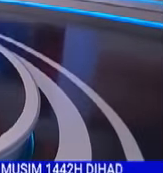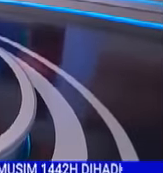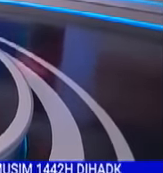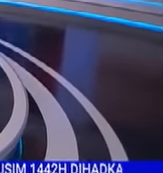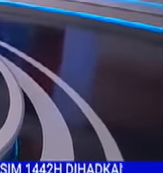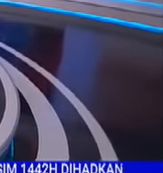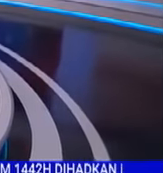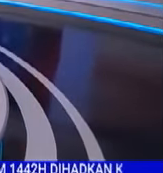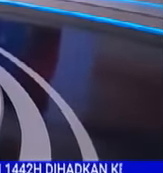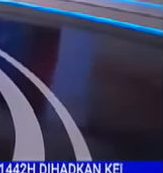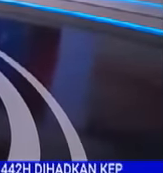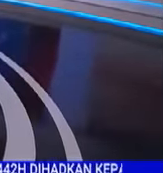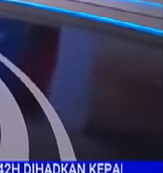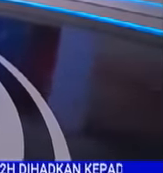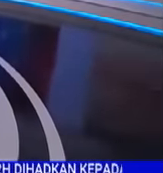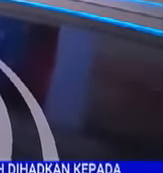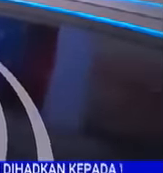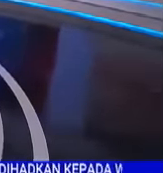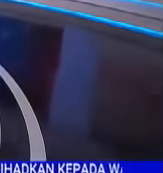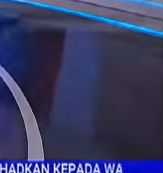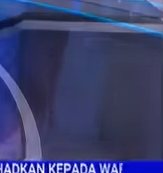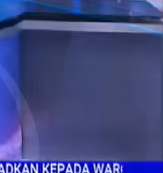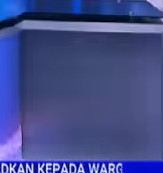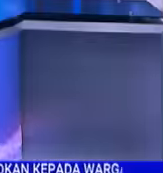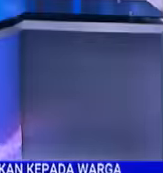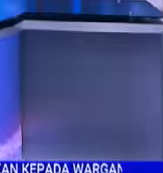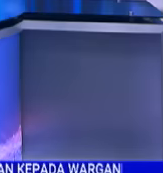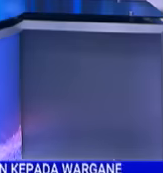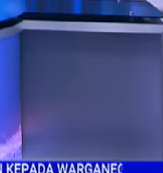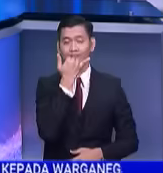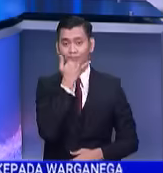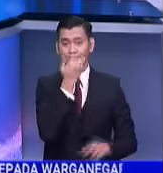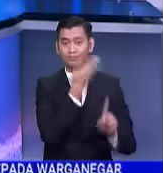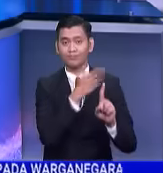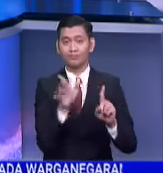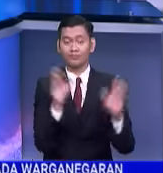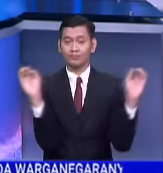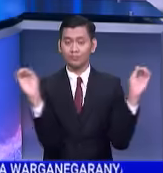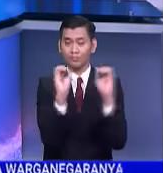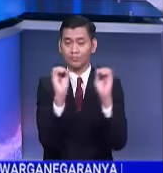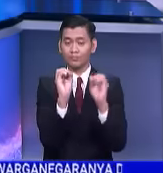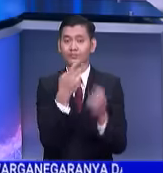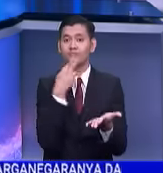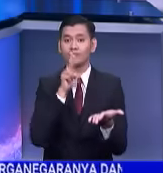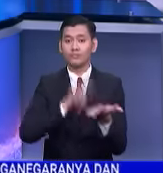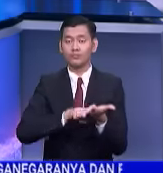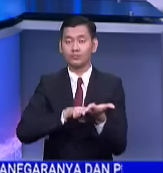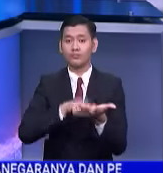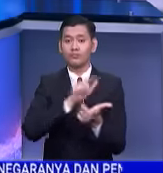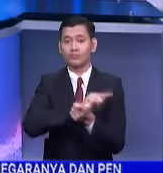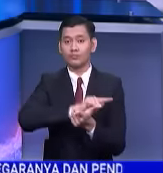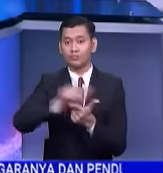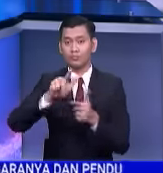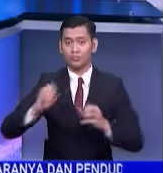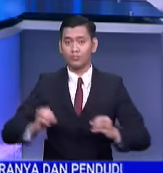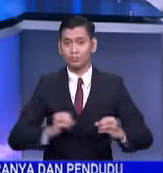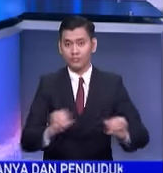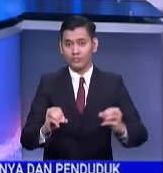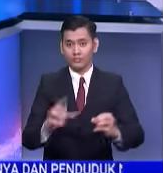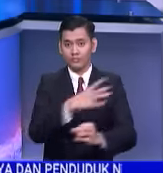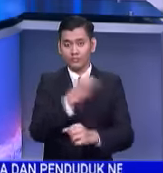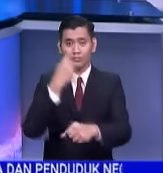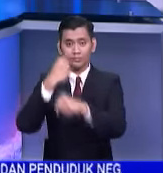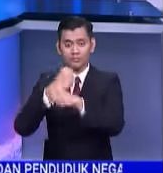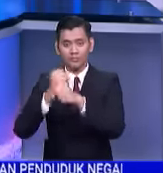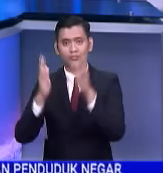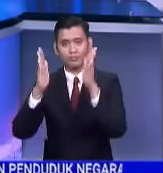Anda masih bersama Berita Perdana. Penyalahgunaan dan tiada surat kebenaran operasi yang sah serta pekerja